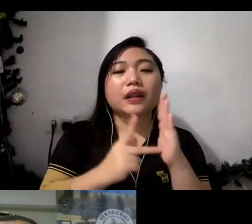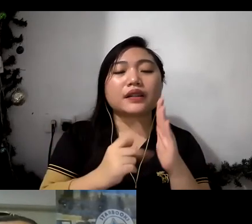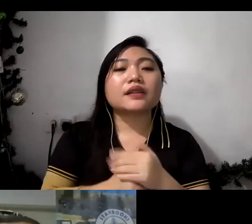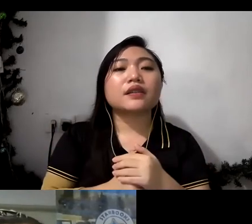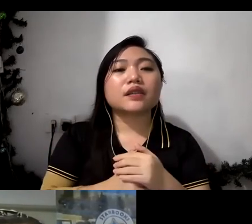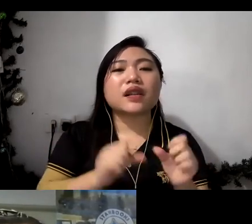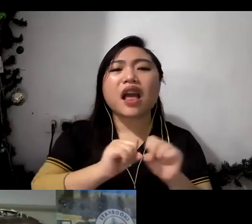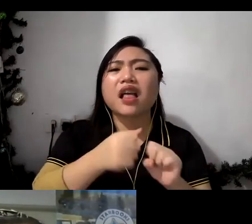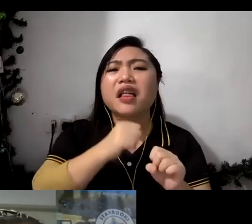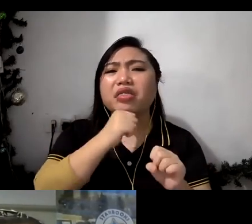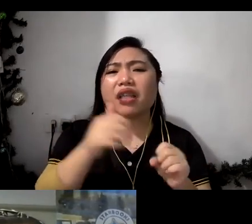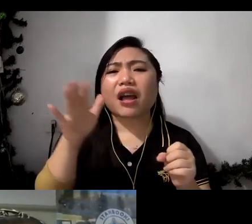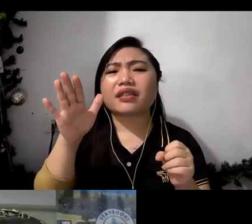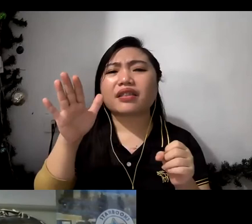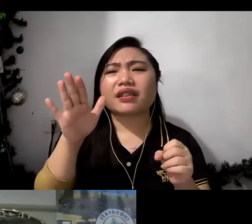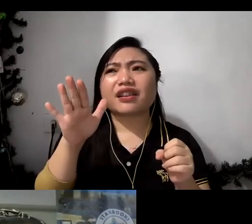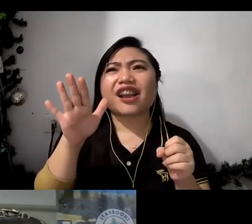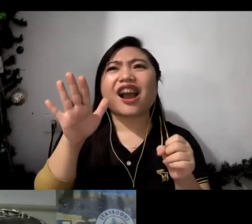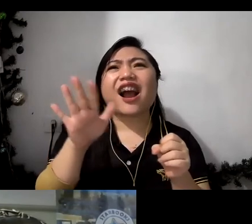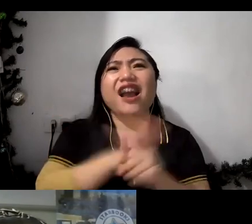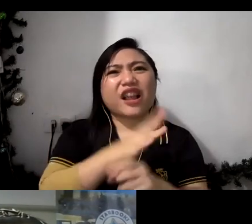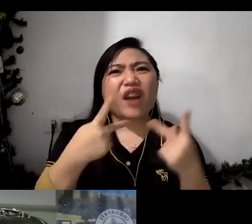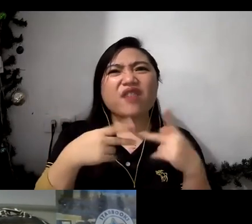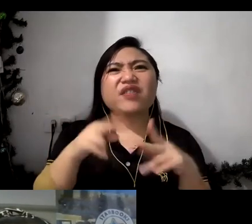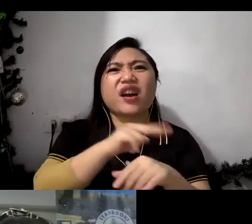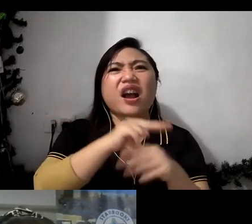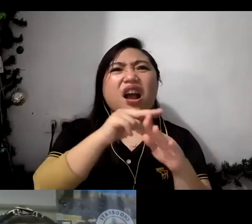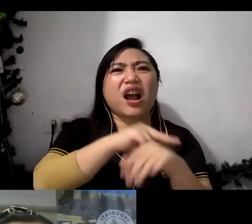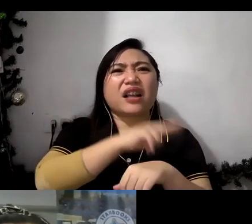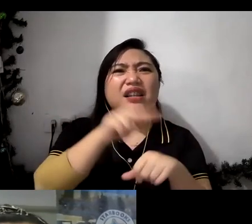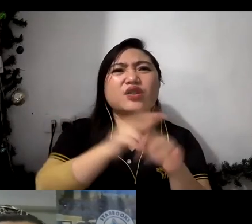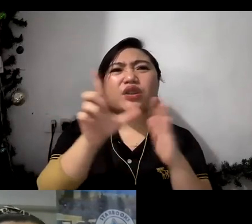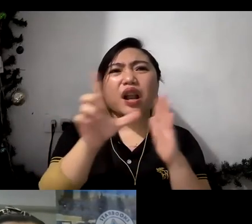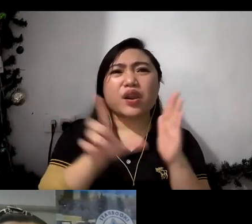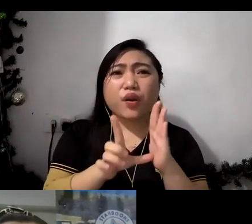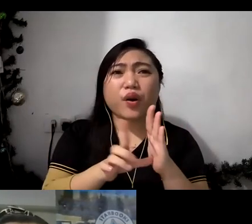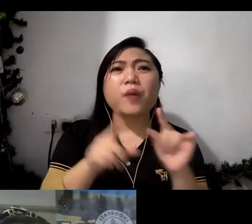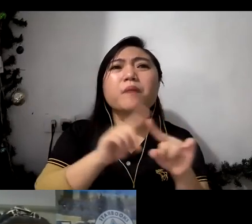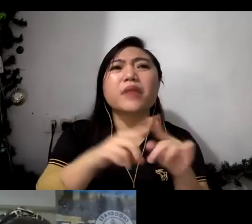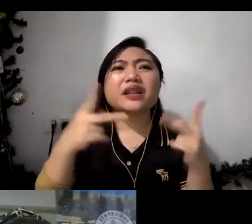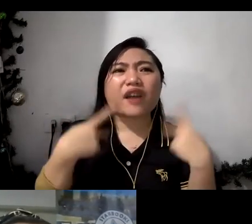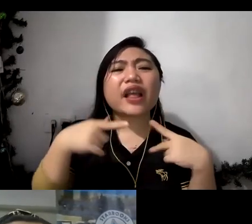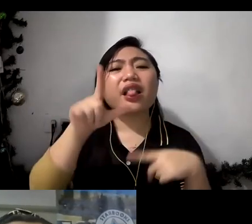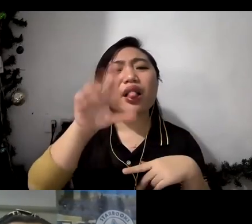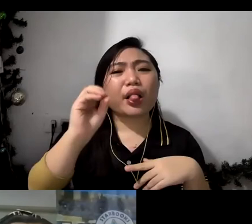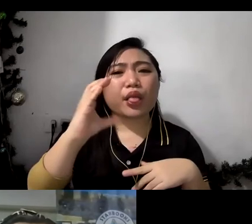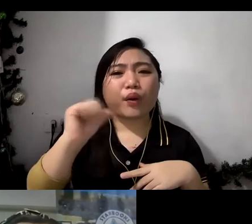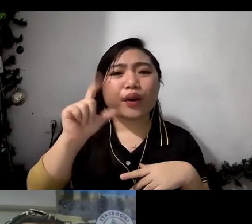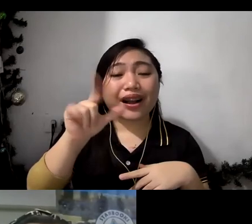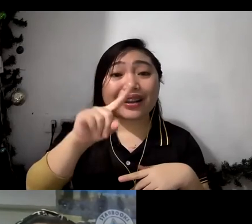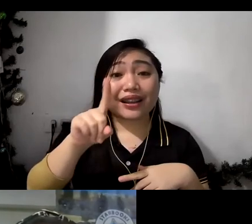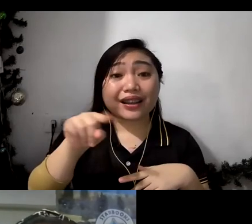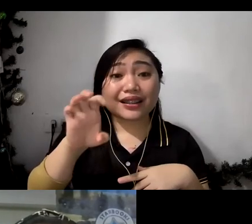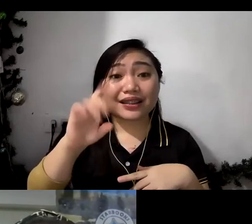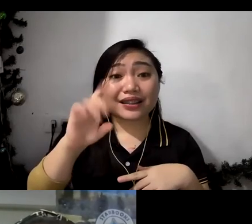not enough na meron tayong mga international law o national law na nagsasabi. Dapat nilo-localize nyo po ito sa konteksto ng